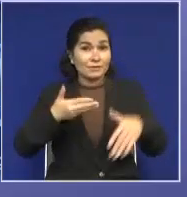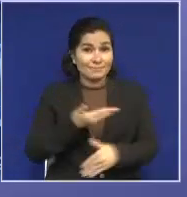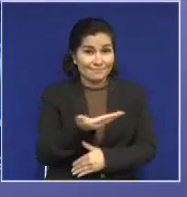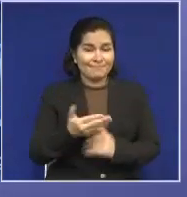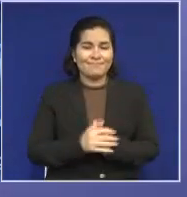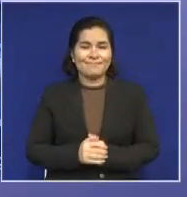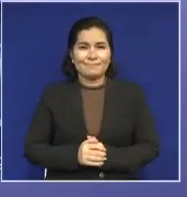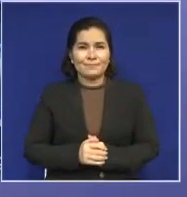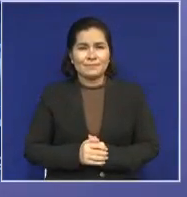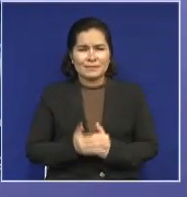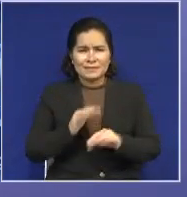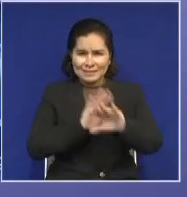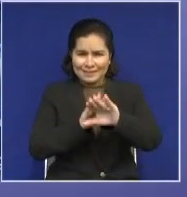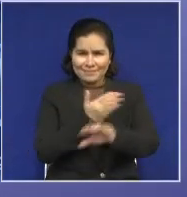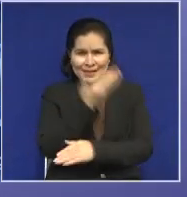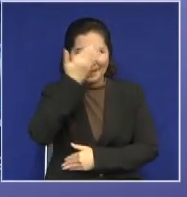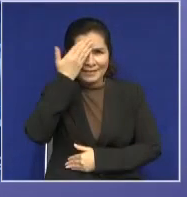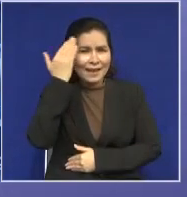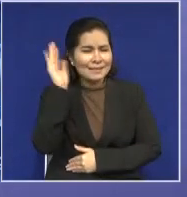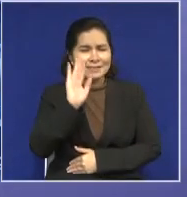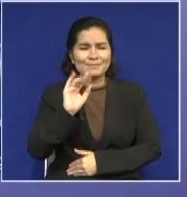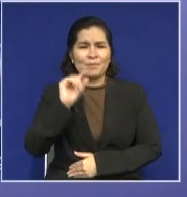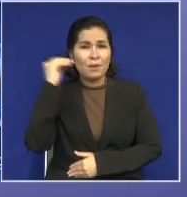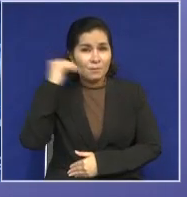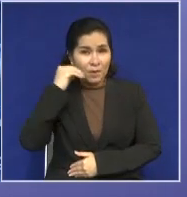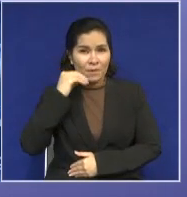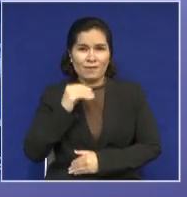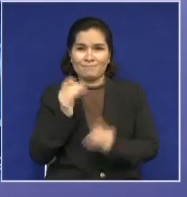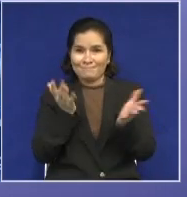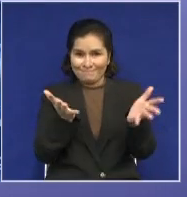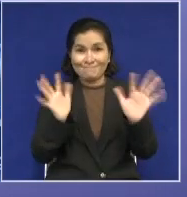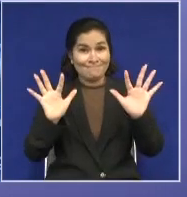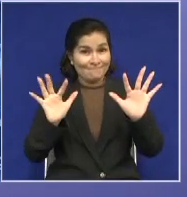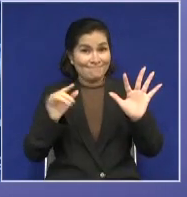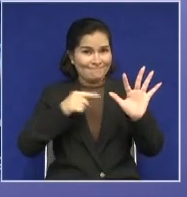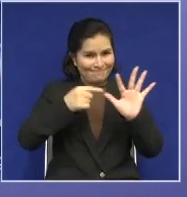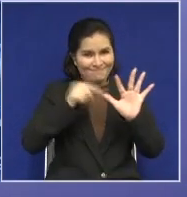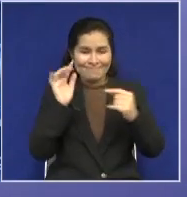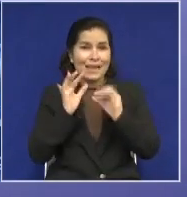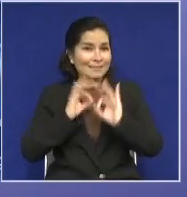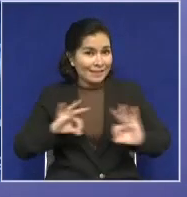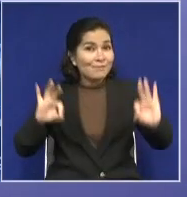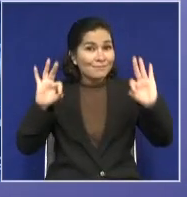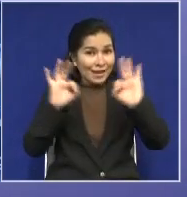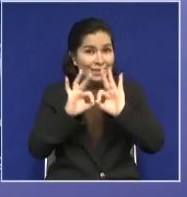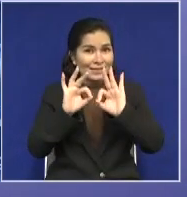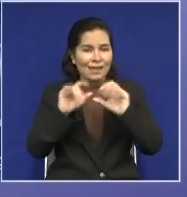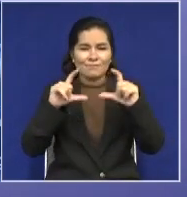าลืมนะคะเหมือนเดิมค่ะที่อยากจะฝากไว้2มือของพวกเราค่ะที่สำคัญที่สุดค่ะ2มือที่จะสวมห